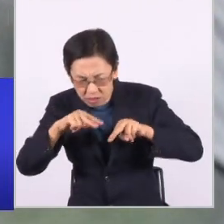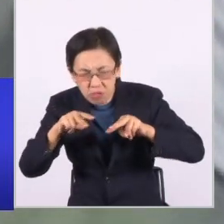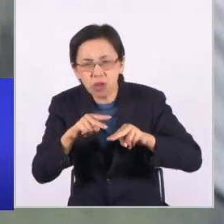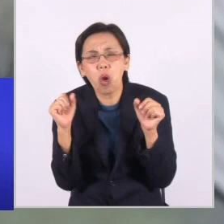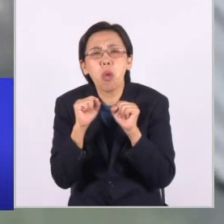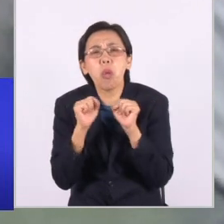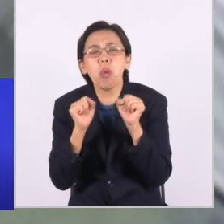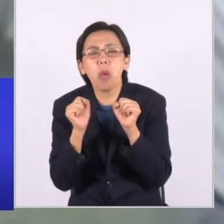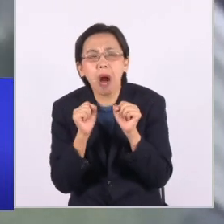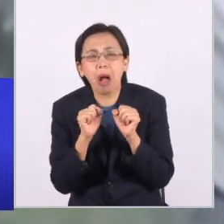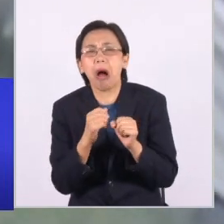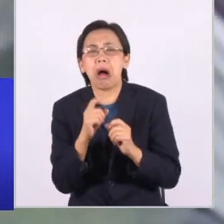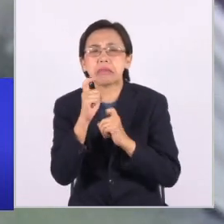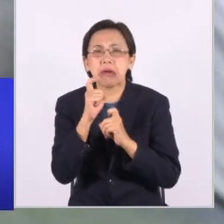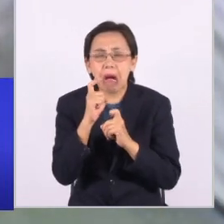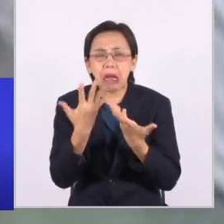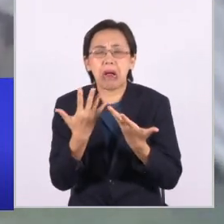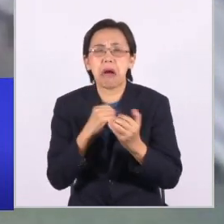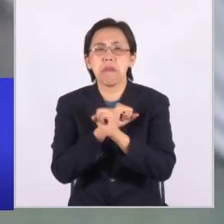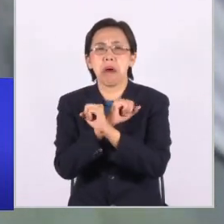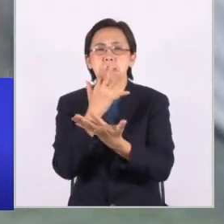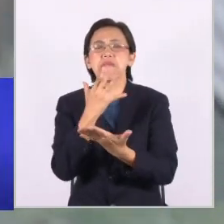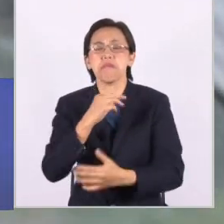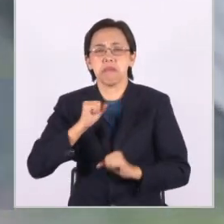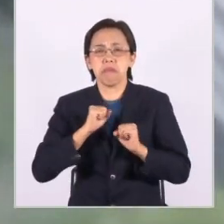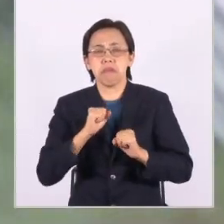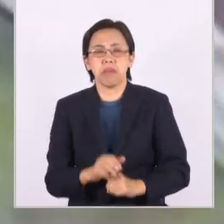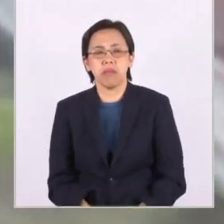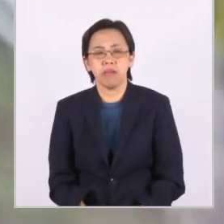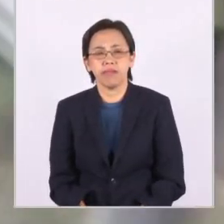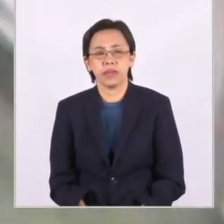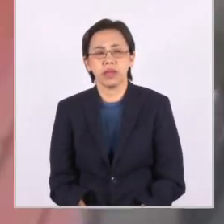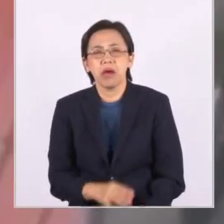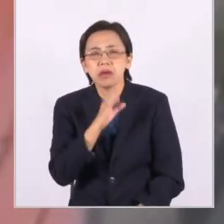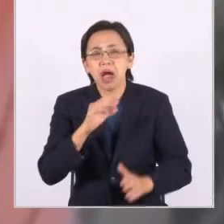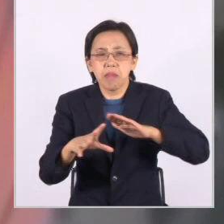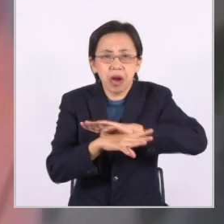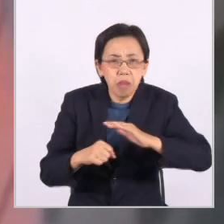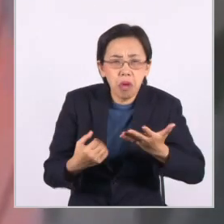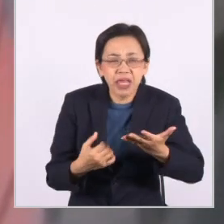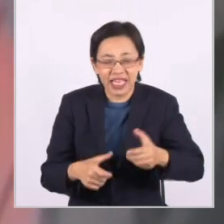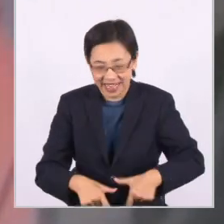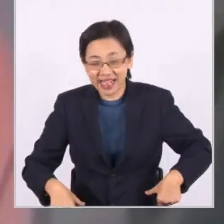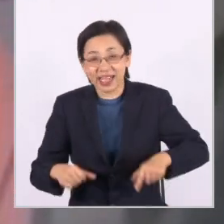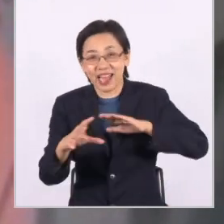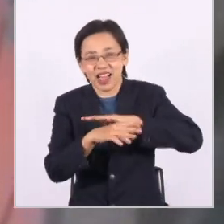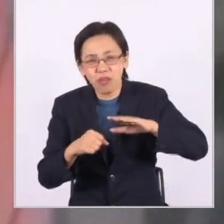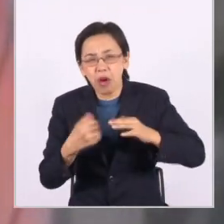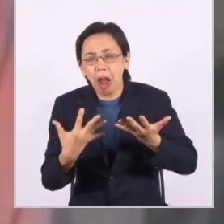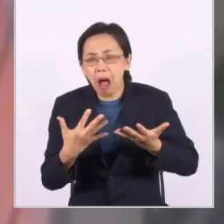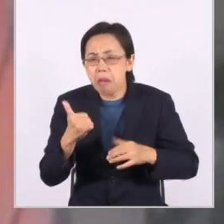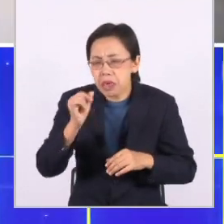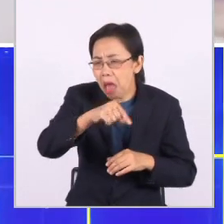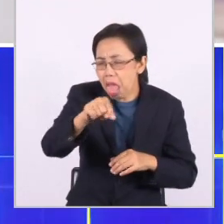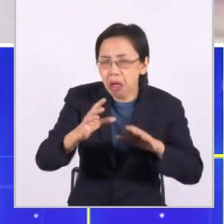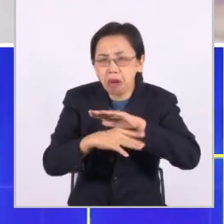นาะเขาก็กลัวจะไม่ปลอดภัยตามจับมาหน่อยนะคะ ค่ะ นี่ถ้ามาเป็นขโมยกางเกงในบ้านสองไม่ได้เลย เป็นไง เพราะจะ